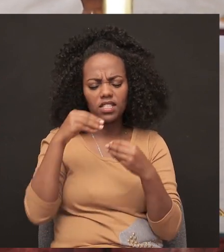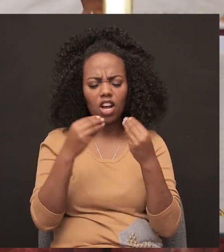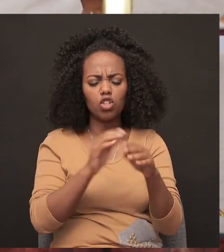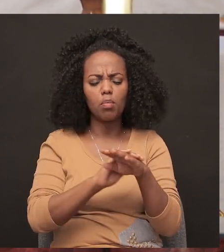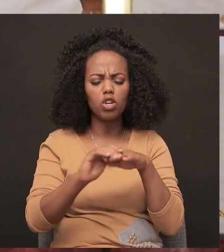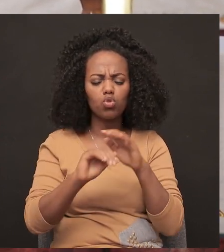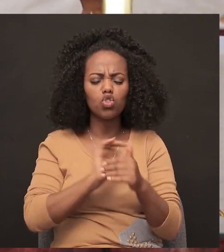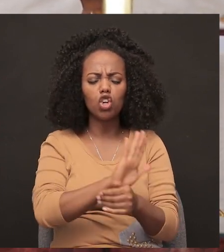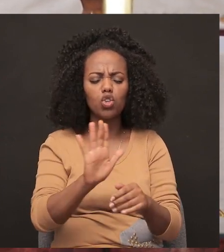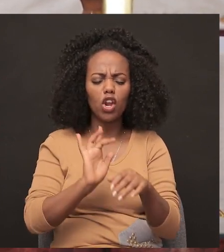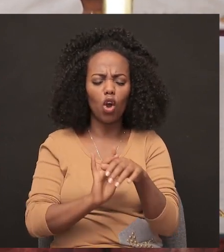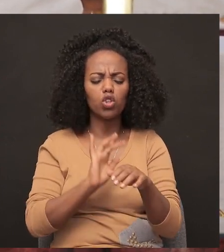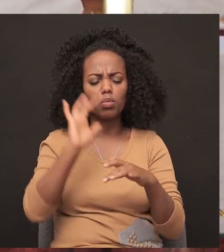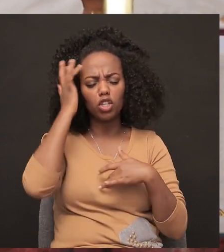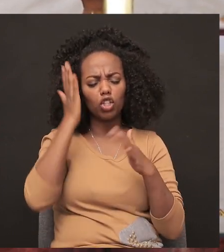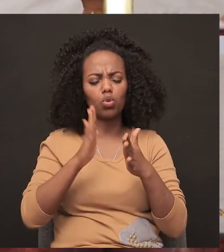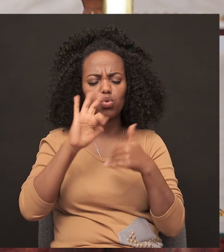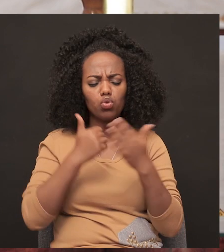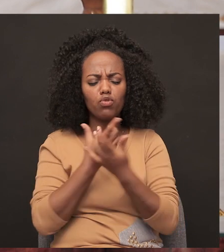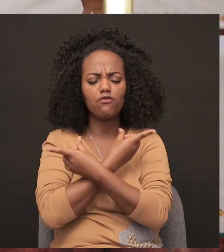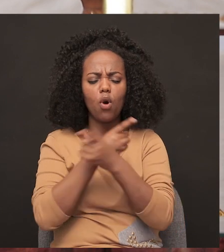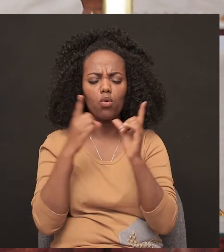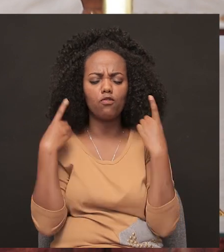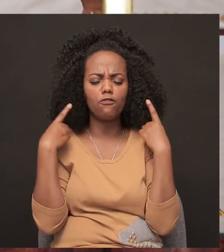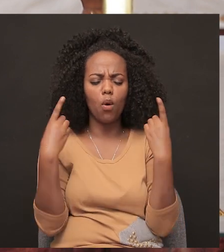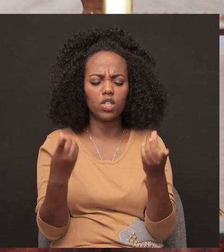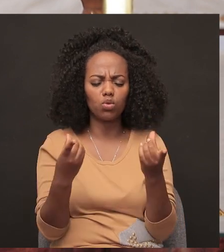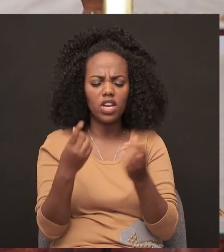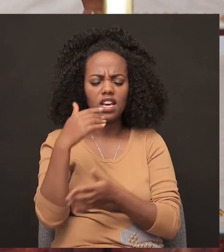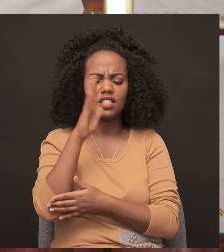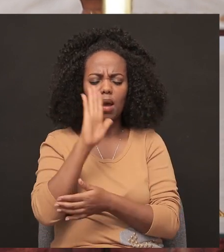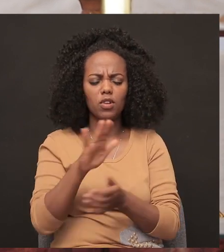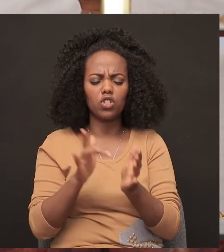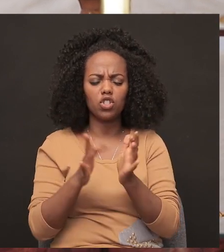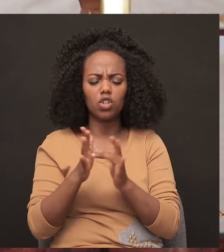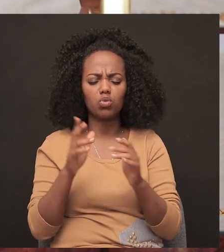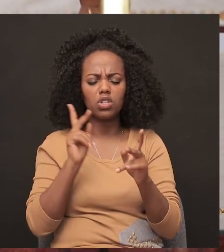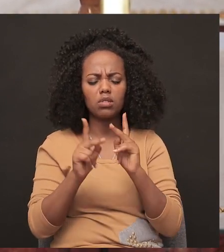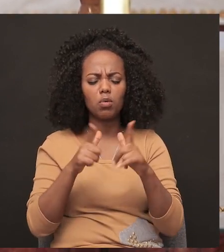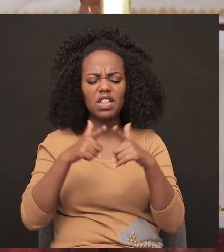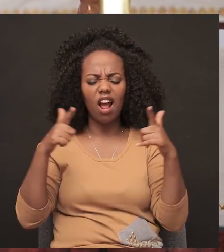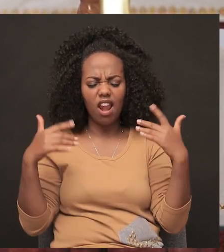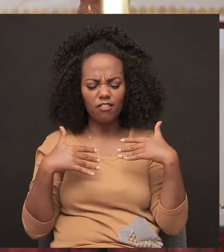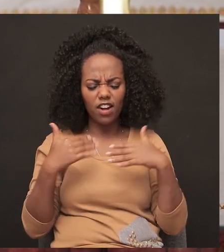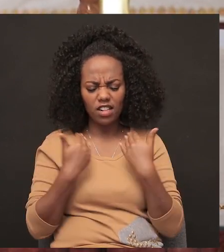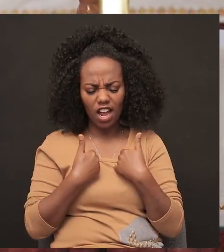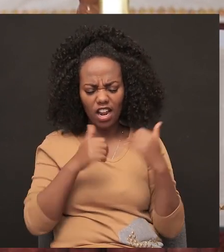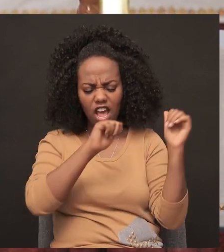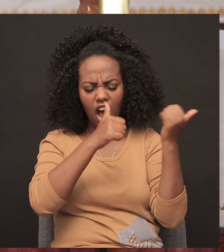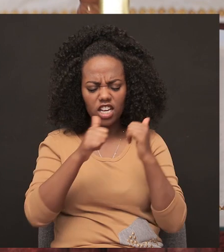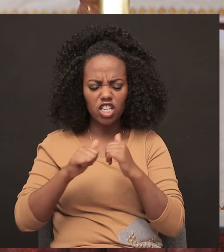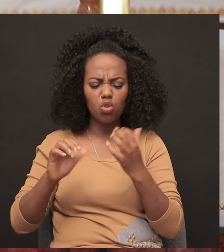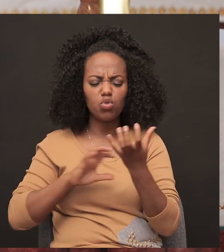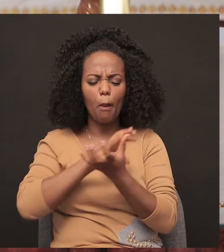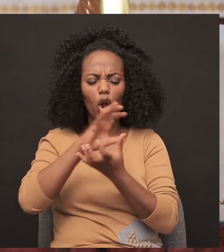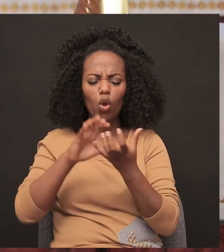በእጆቻቸው የዳሰሷቸው በሽተኞች በሙሉ ይፈወሱ የእግዚአብሔር ልጅ ኢየሱስ ህዝቡ በታላቅ ፍርሃት አለ አየሩ ተበክሏል